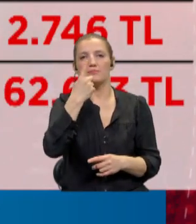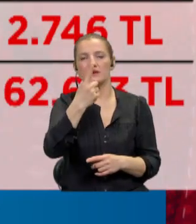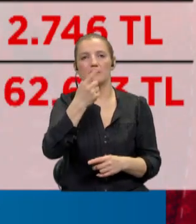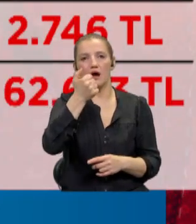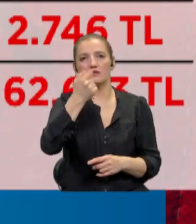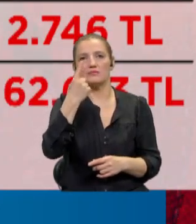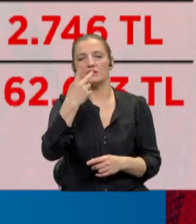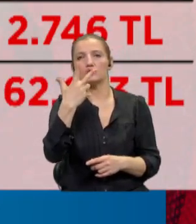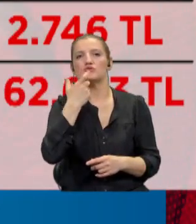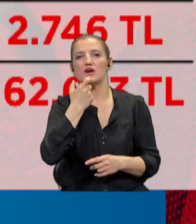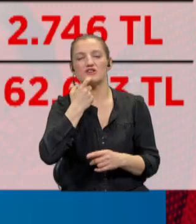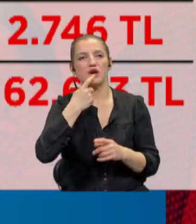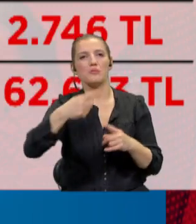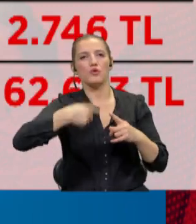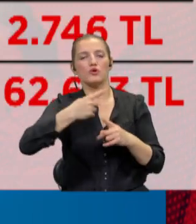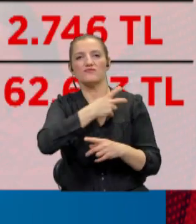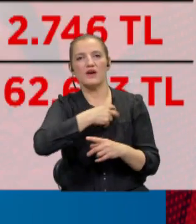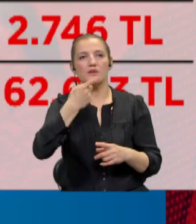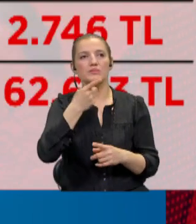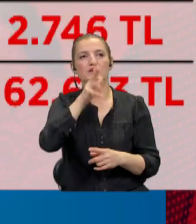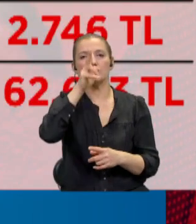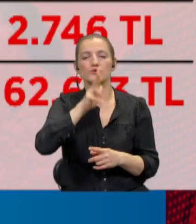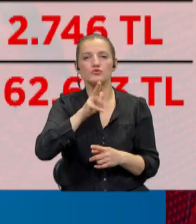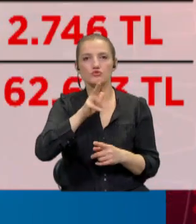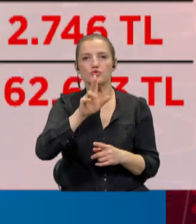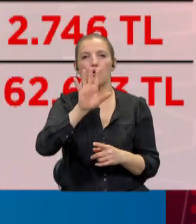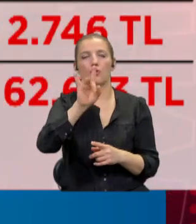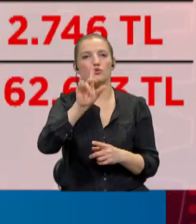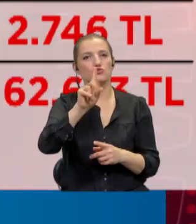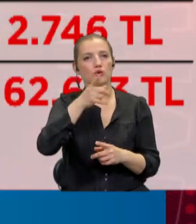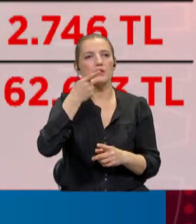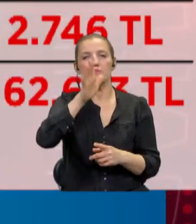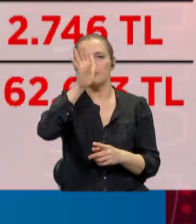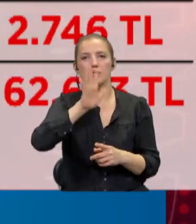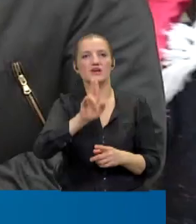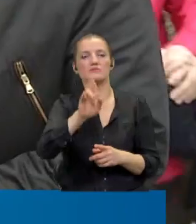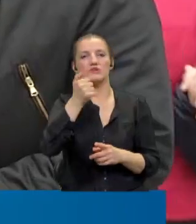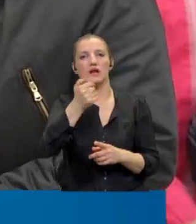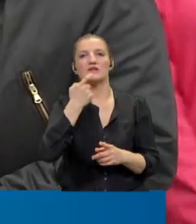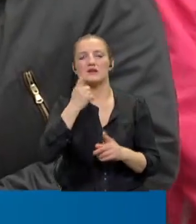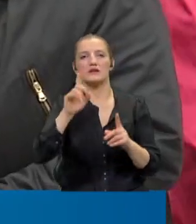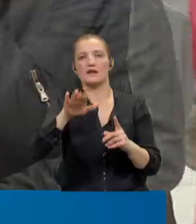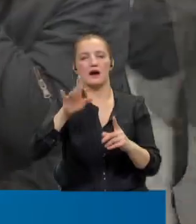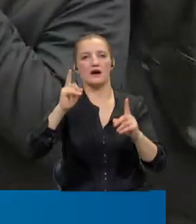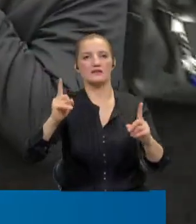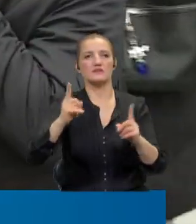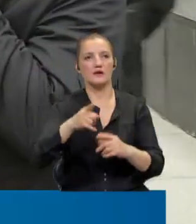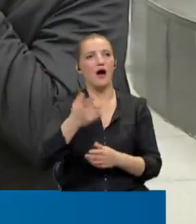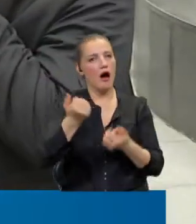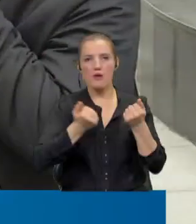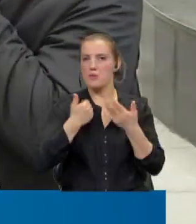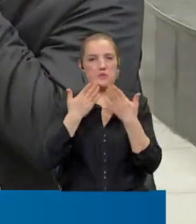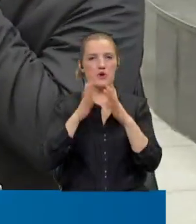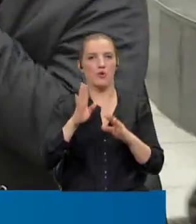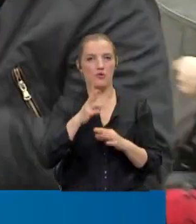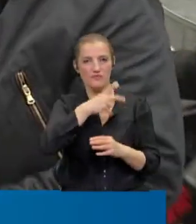otomobillerin motorlu taşıtlar vergisi 1313 lirayla 1576 lira arasında Allah'tan Arabamız yok ama